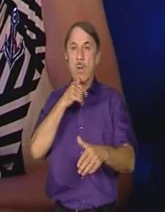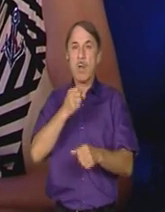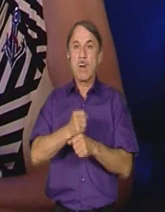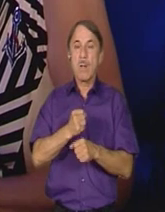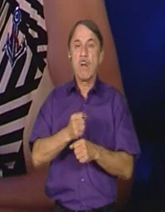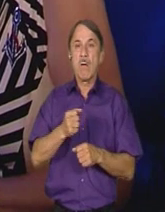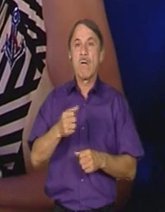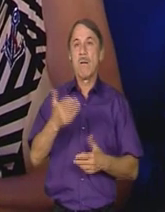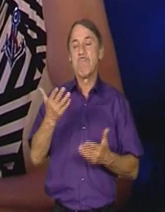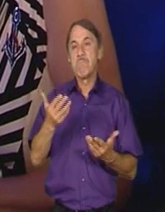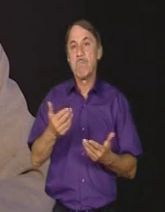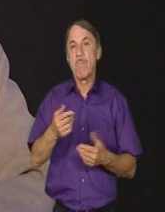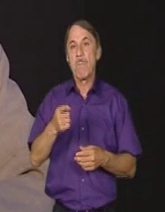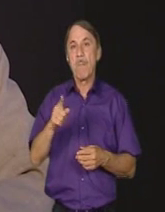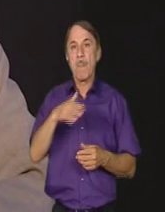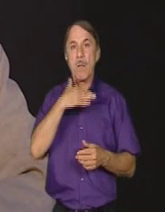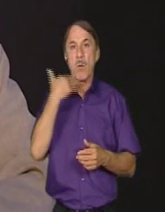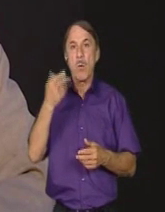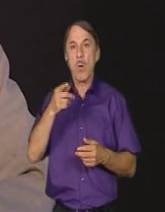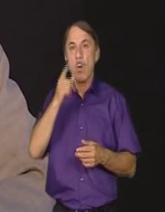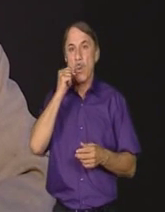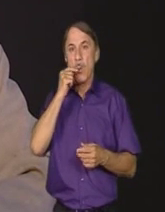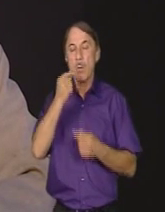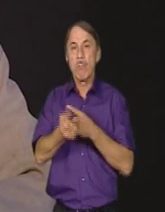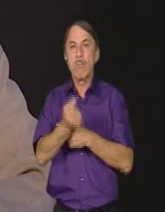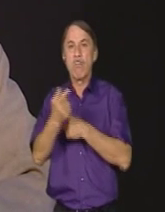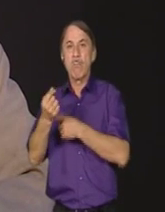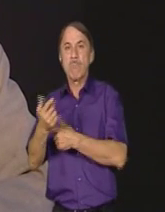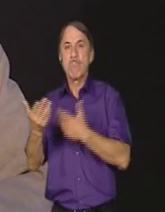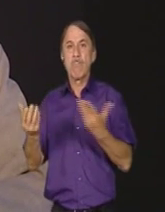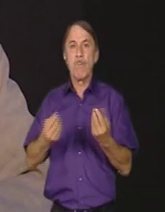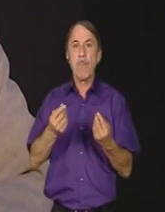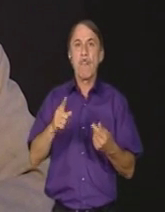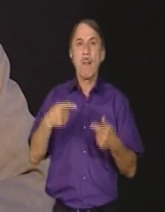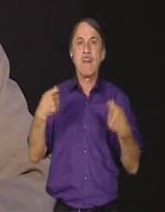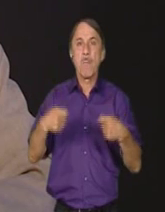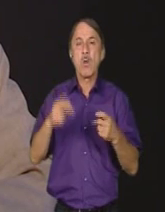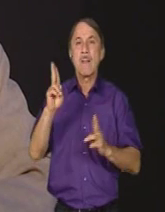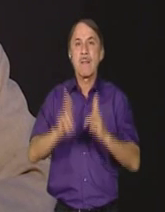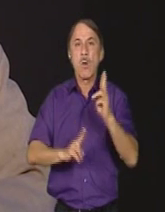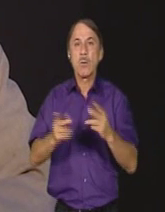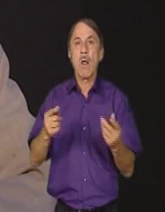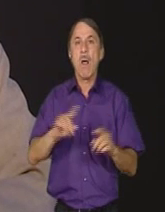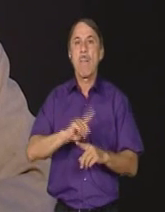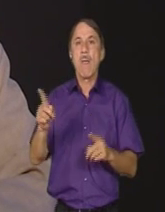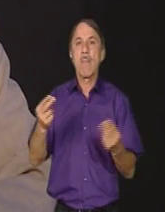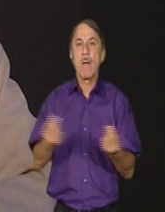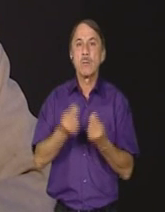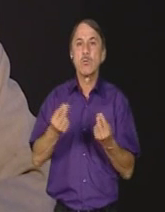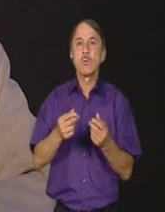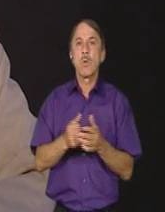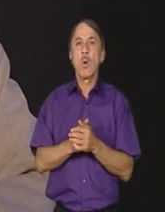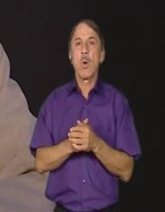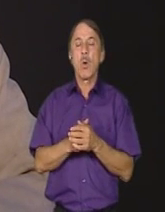razgrađuje već godinama. Od nje se pravi ruglo, ne mesto demokratskog dijaloga, ne mesto na